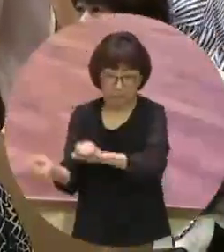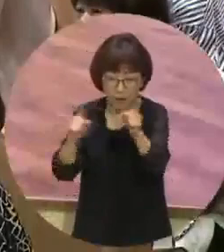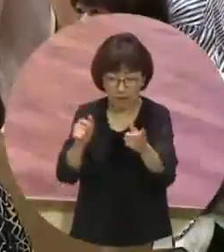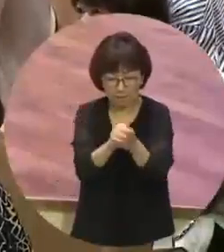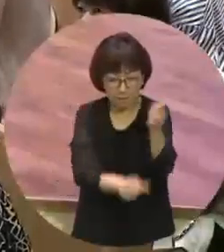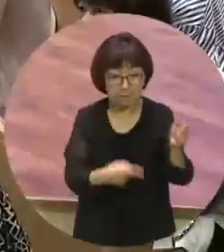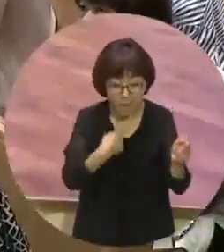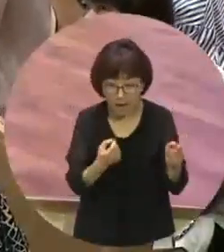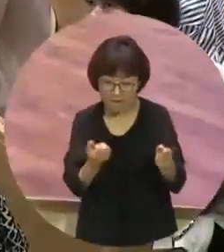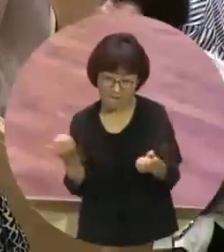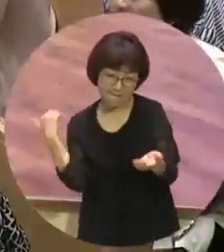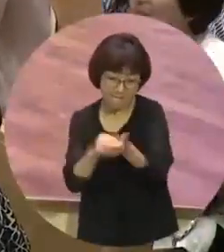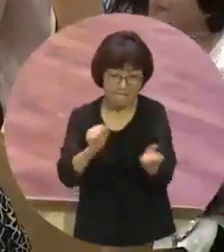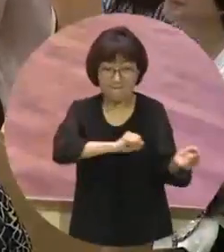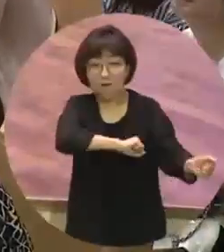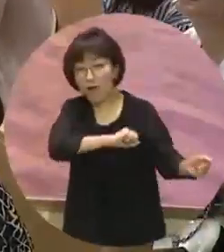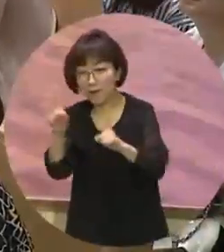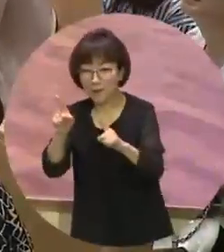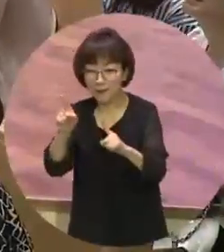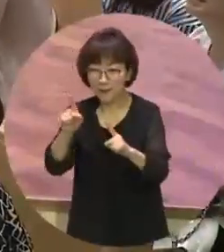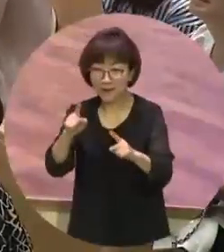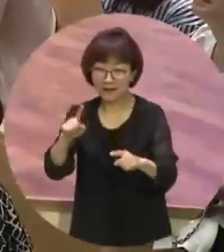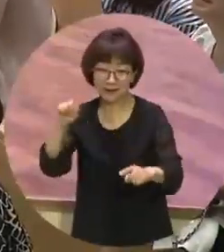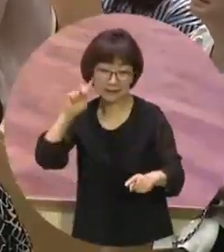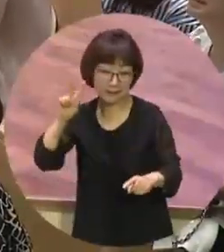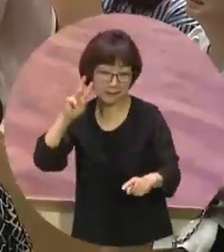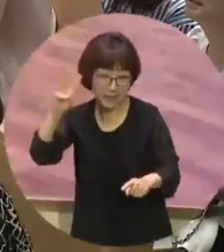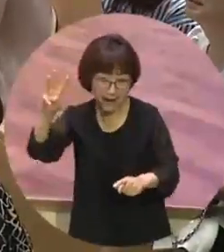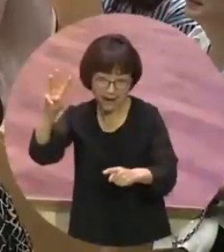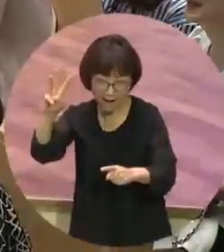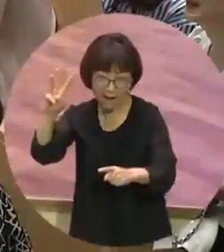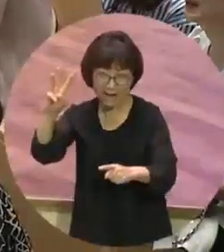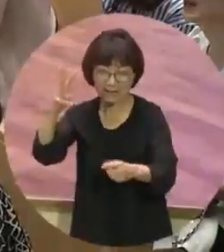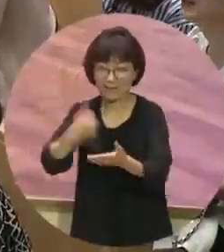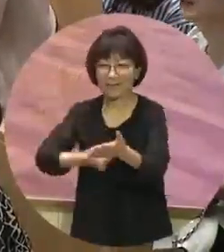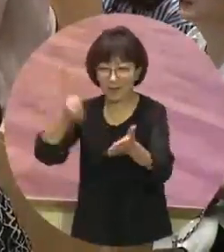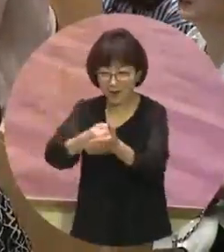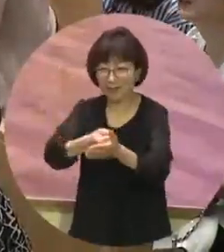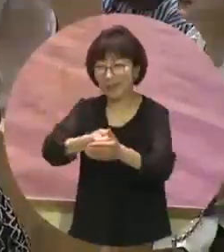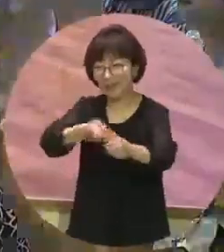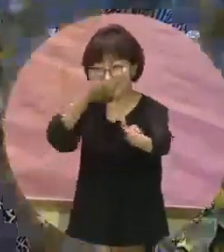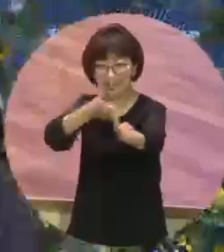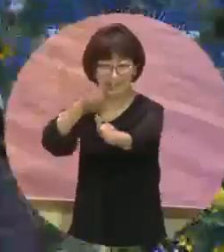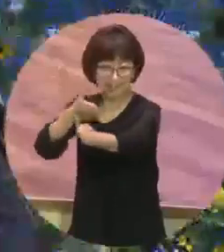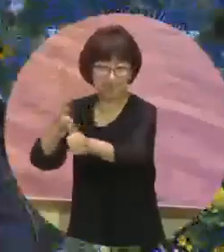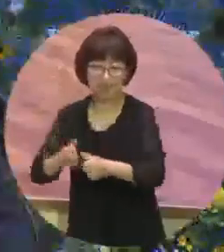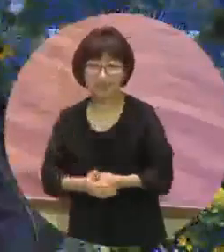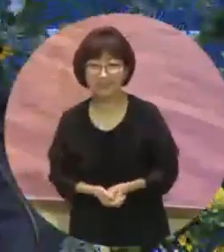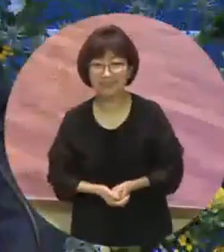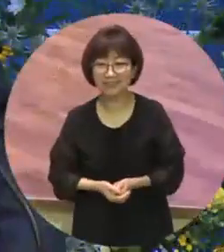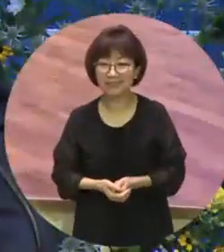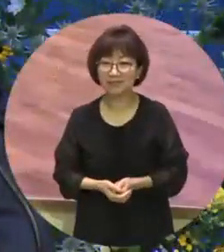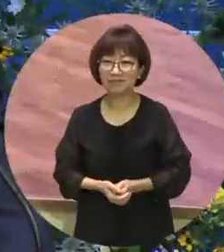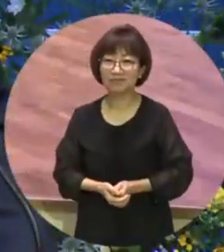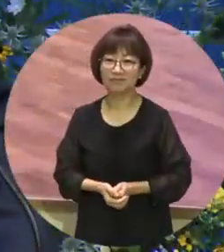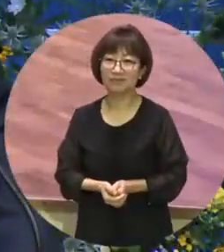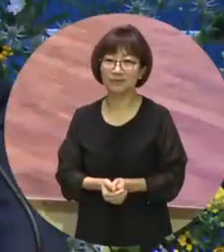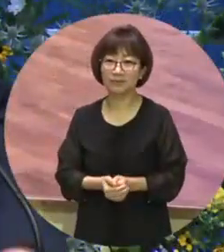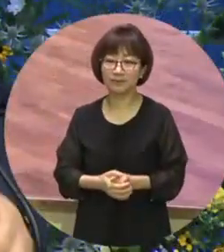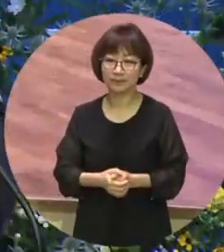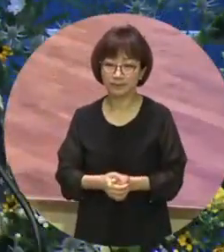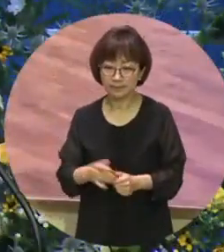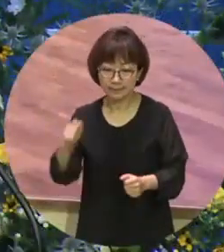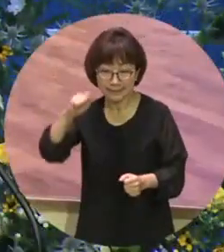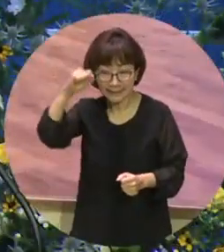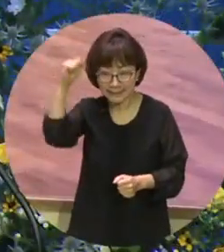부활하고 새롭게 한번 시작되는 그런 역사가 일어나길 바랍니다. 3일. 그러니까 여러분이 이런 기회에